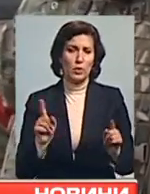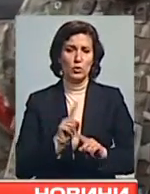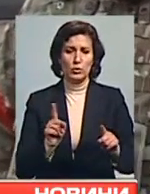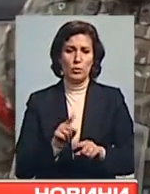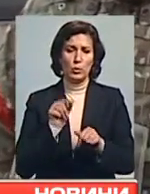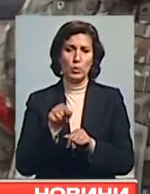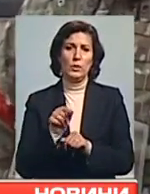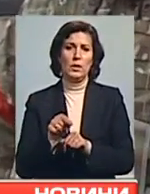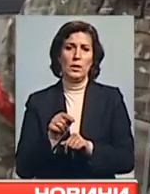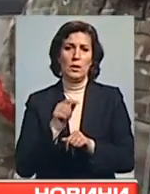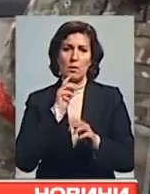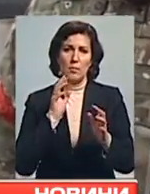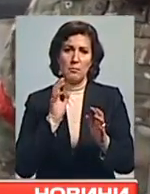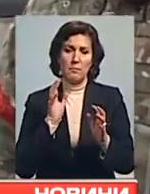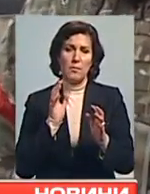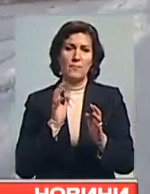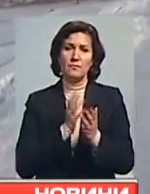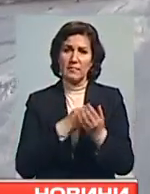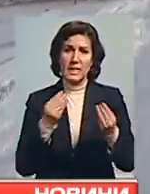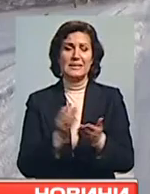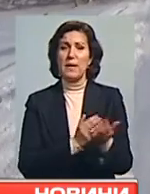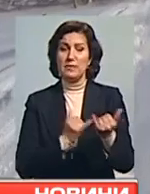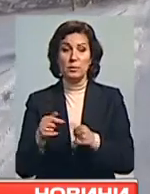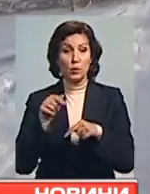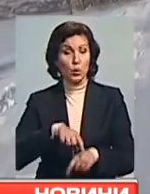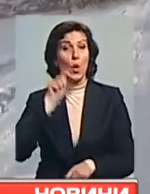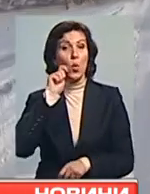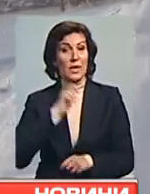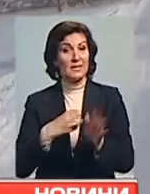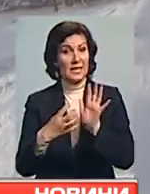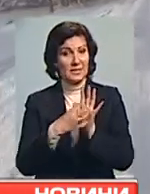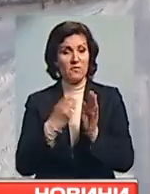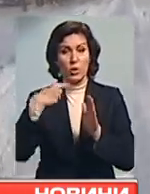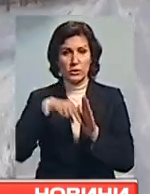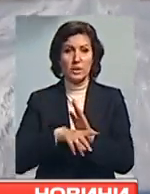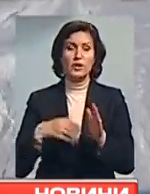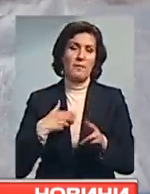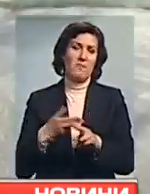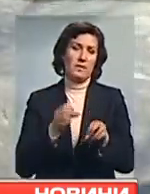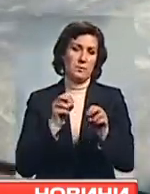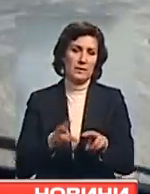щоб вас тут обігріти і забезпечити. Тут уже українська символіка. Це означає, ми в